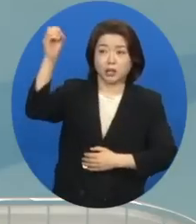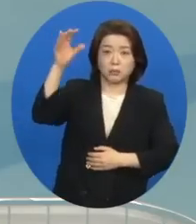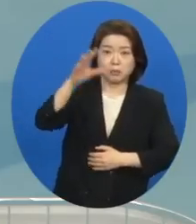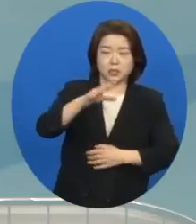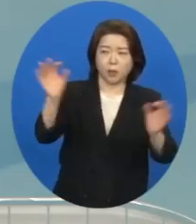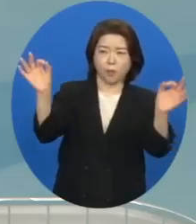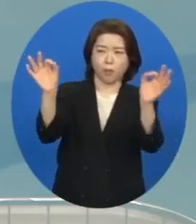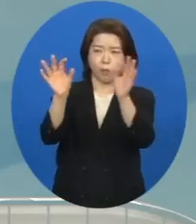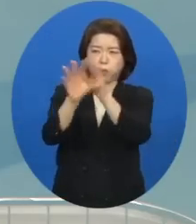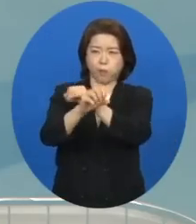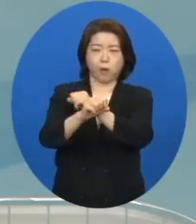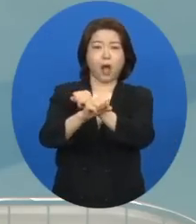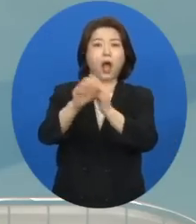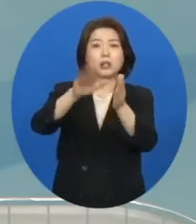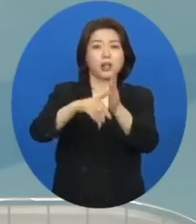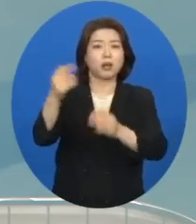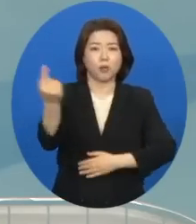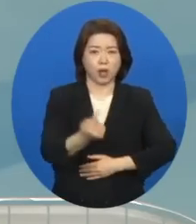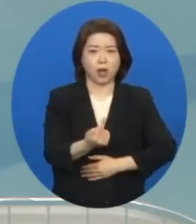순간이 온다는 겁니다.